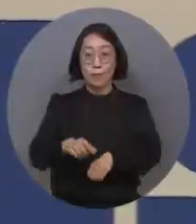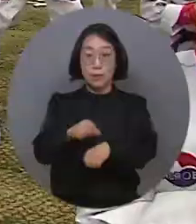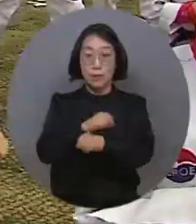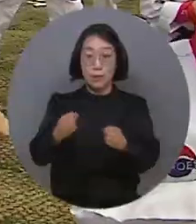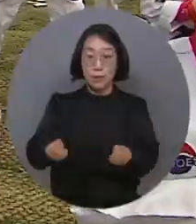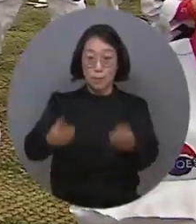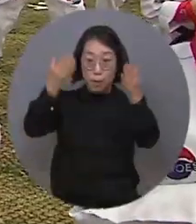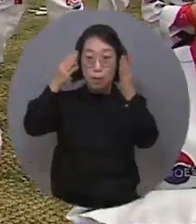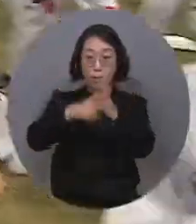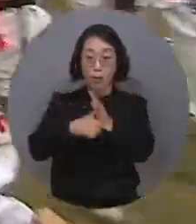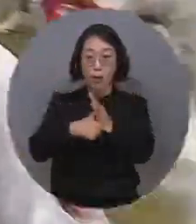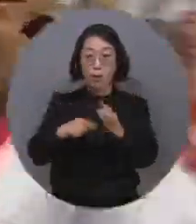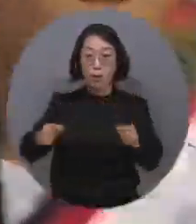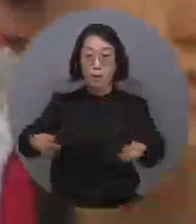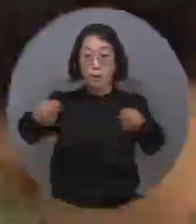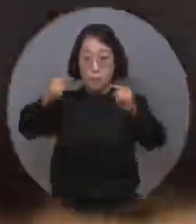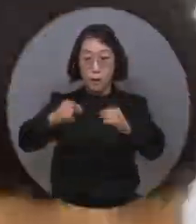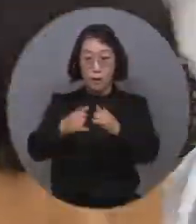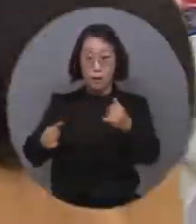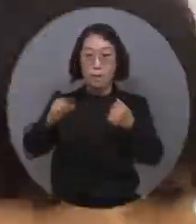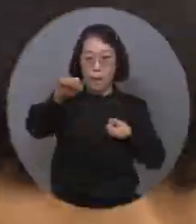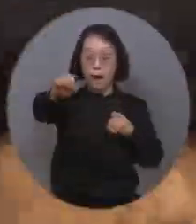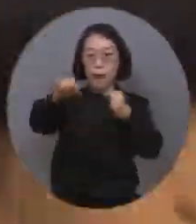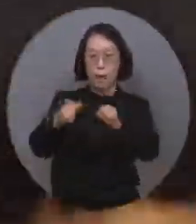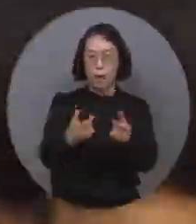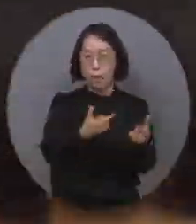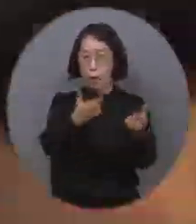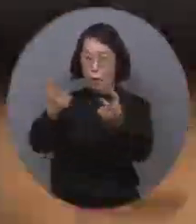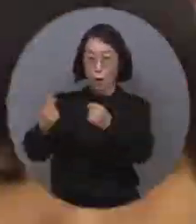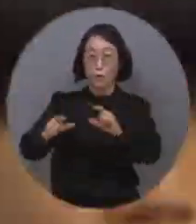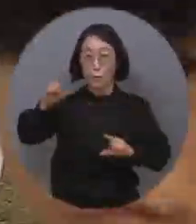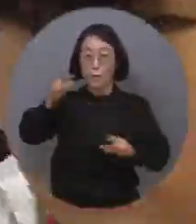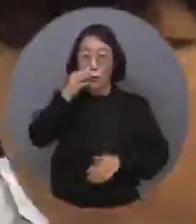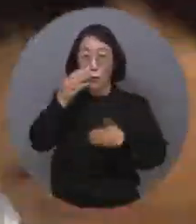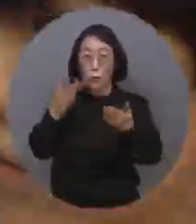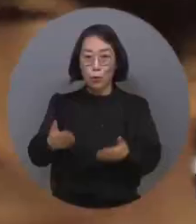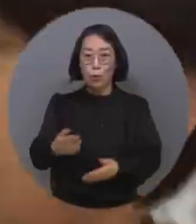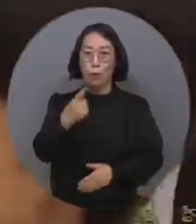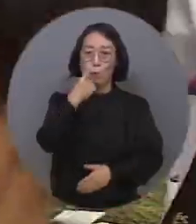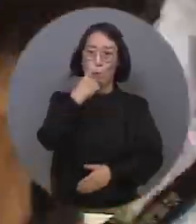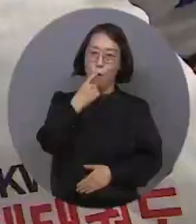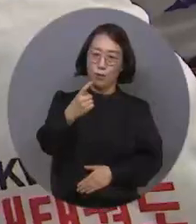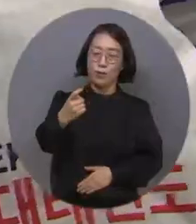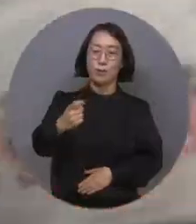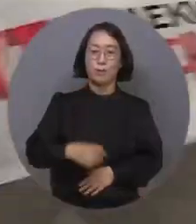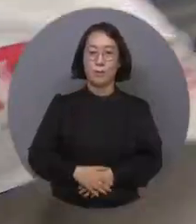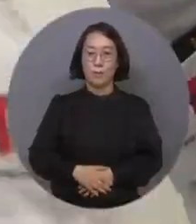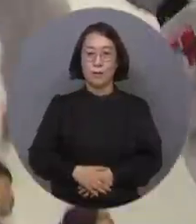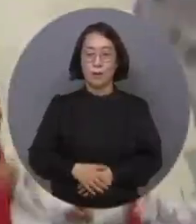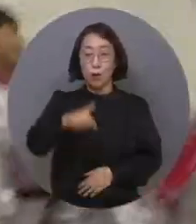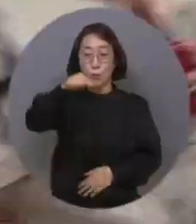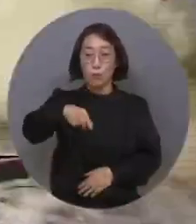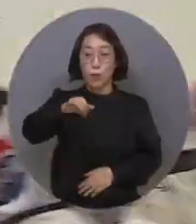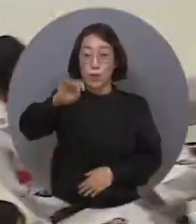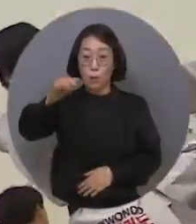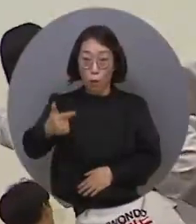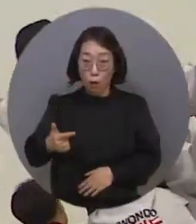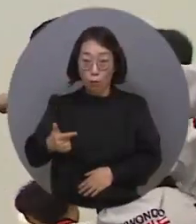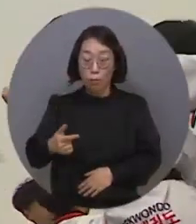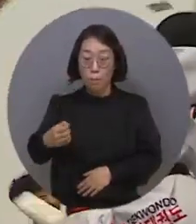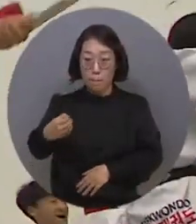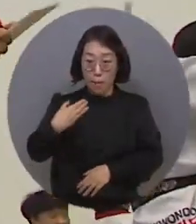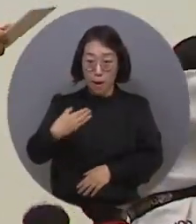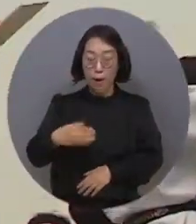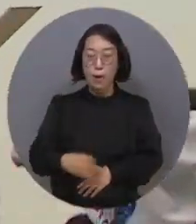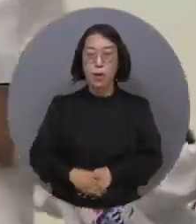행사에서는 참가자들의 태극일장 단체 시연이 펼쳐지며 대미를 장식했습니다. 국기원에 따르면 이날 참가